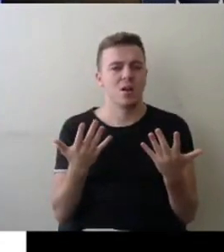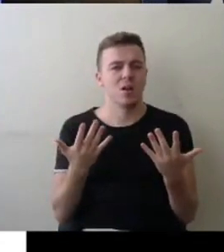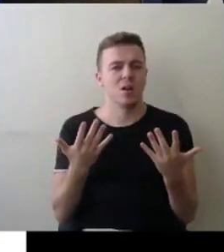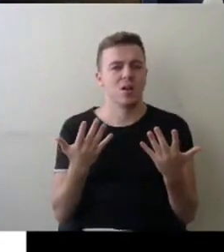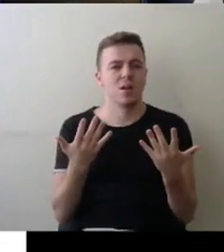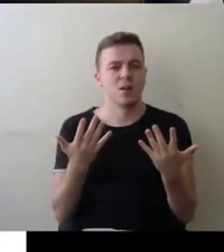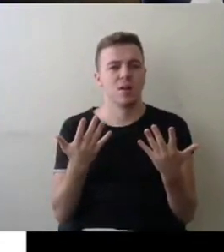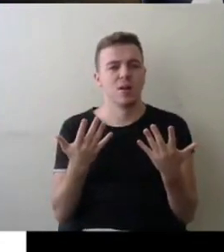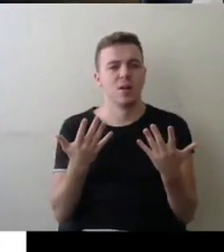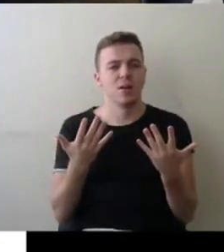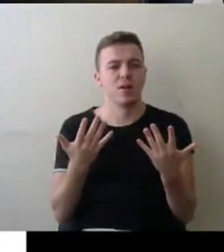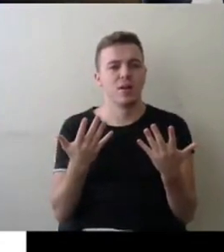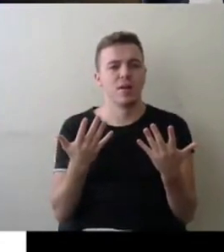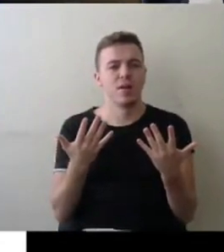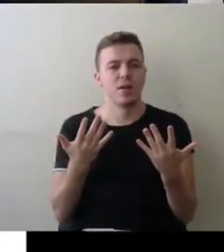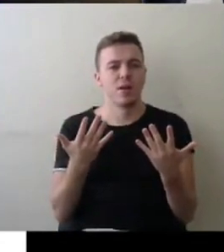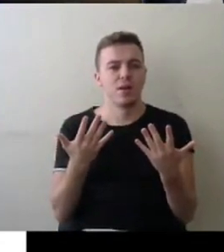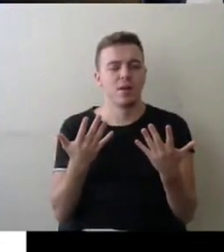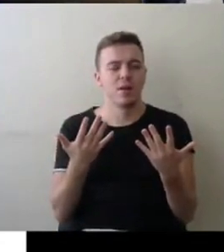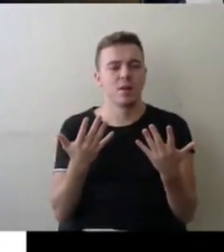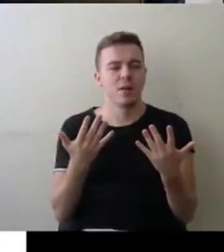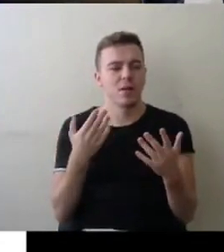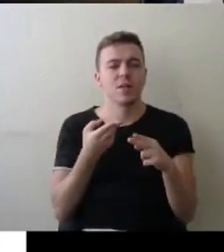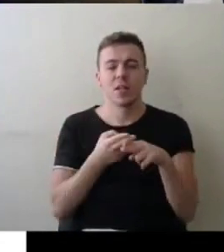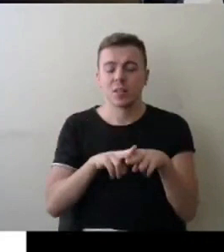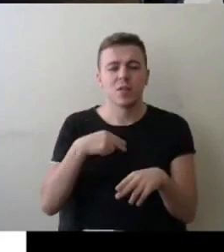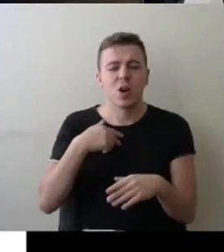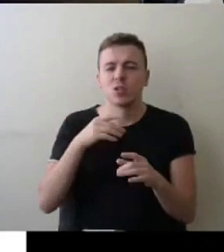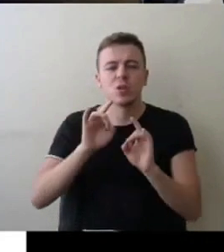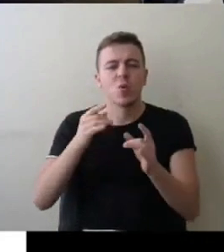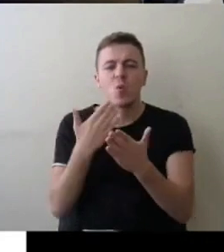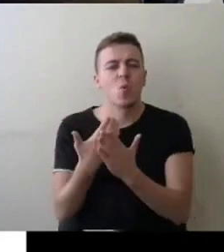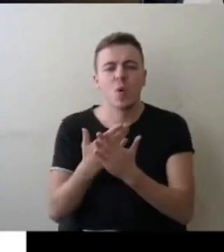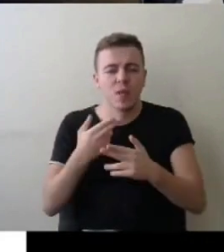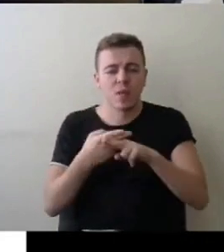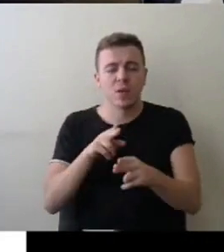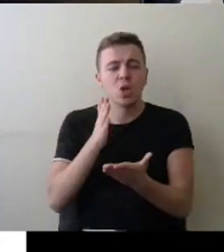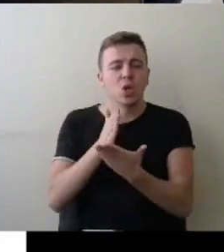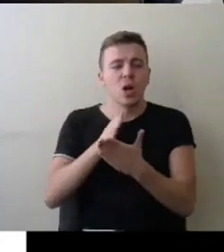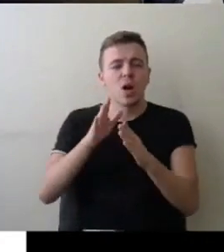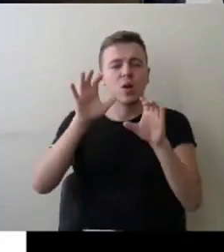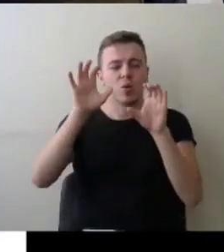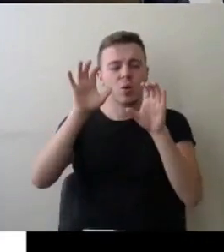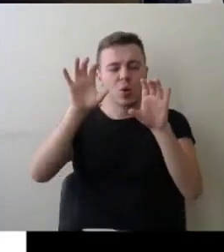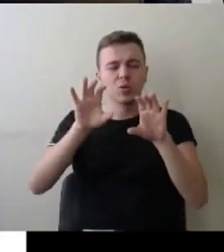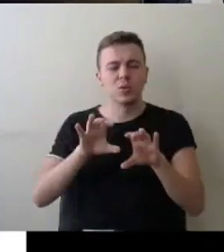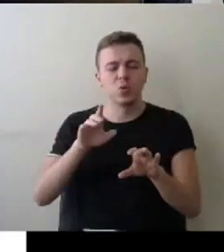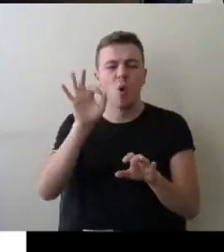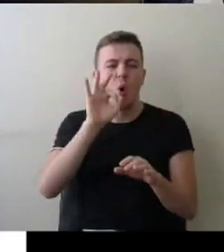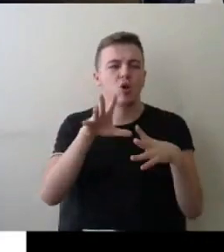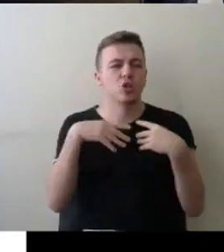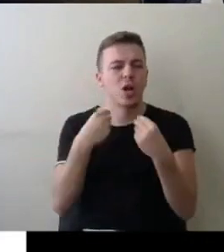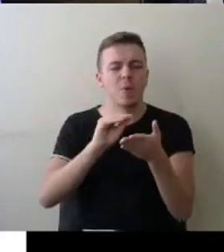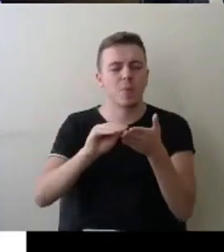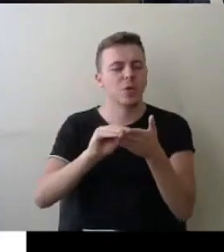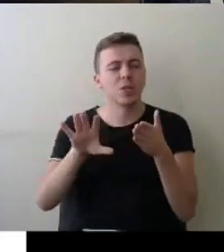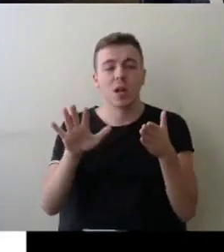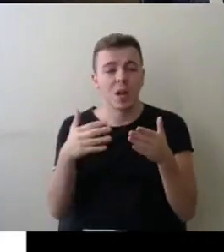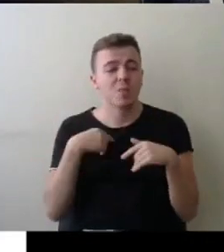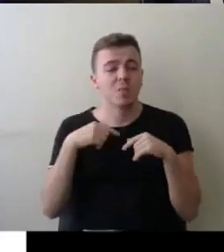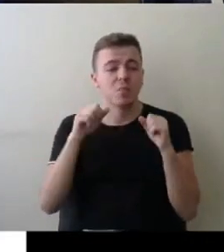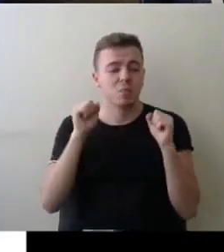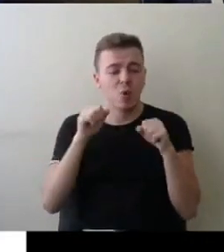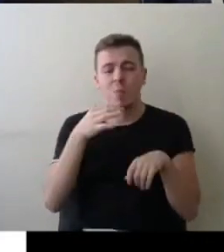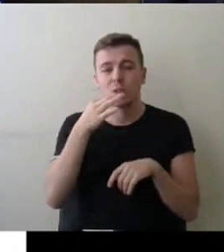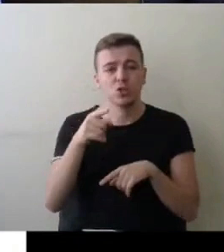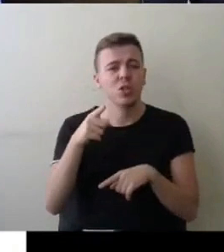sakau? Todėl, kad tai, kas yra konstitucijoje apie šeimą paminėta, galim sakyti, tai yra